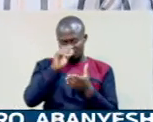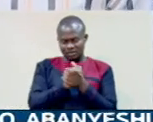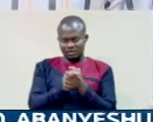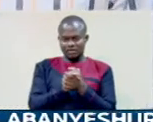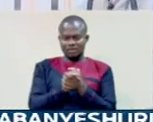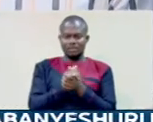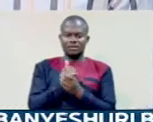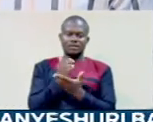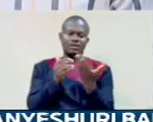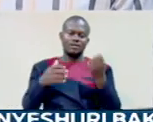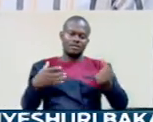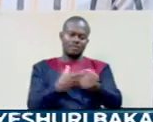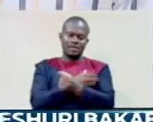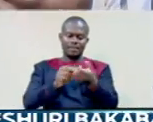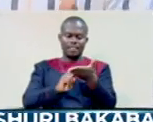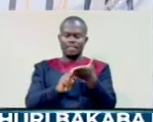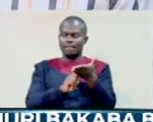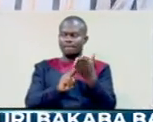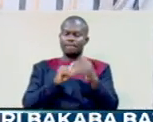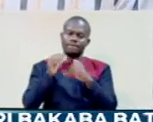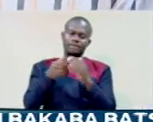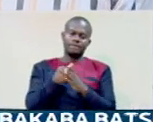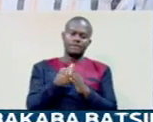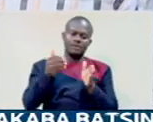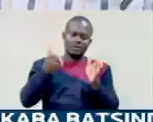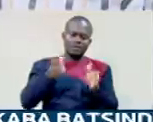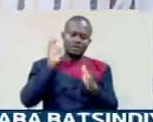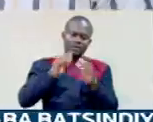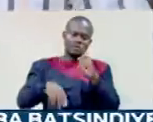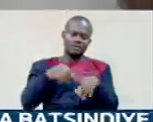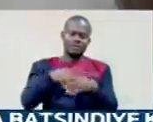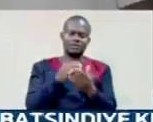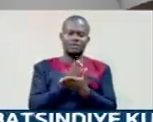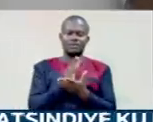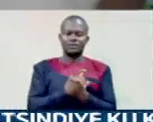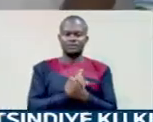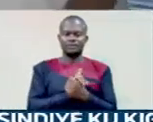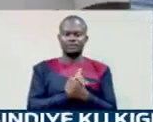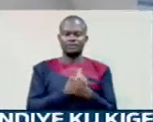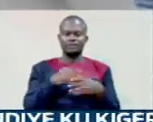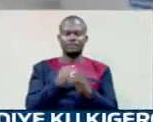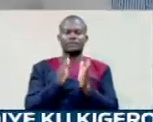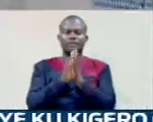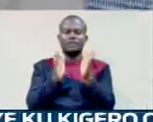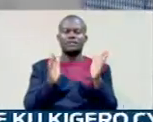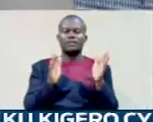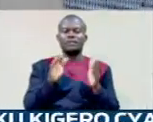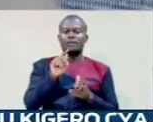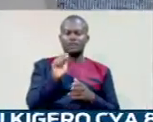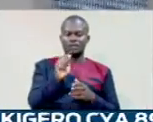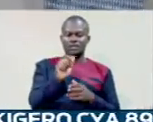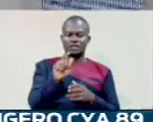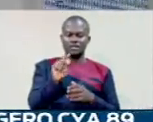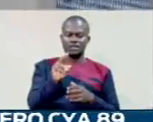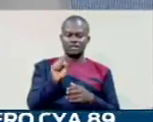baza hari imbaraga bazakoresha iriya etape tuzayitwara mu byukuri. Ku rutonde rusange Umunyakazakistani